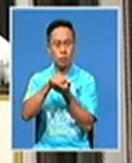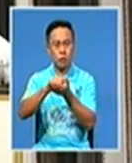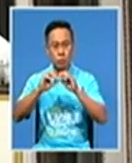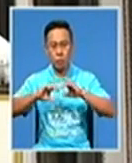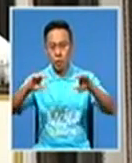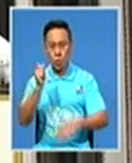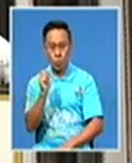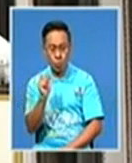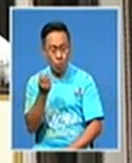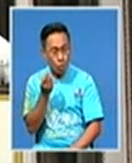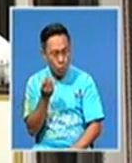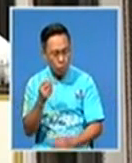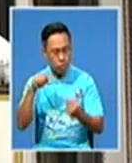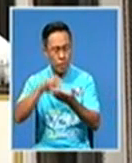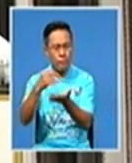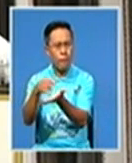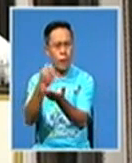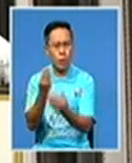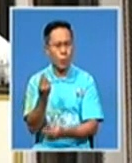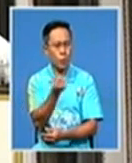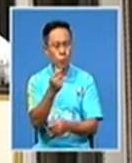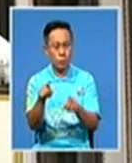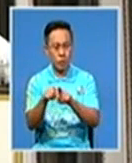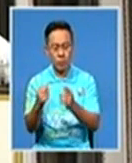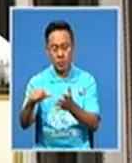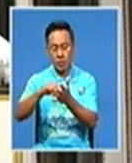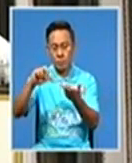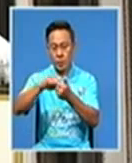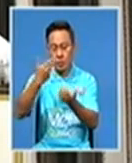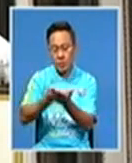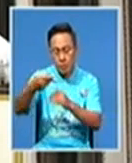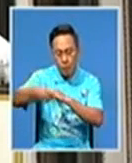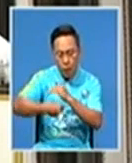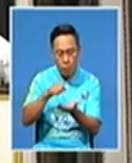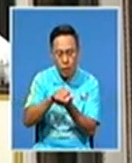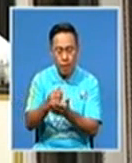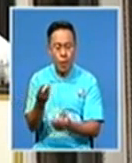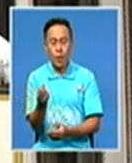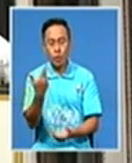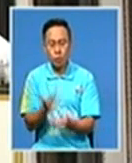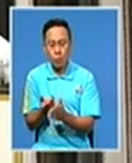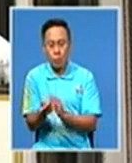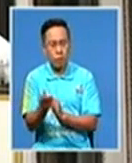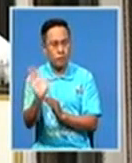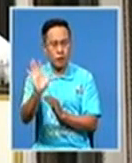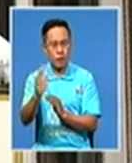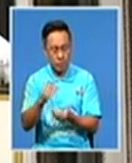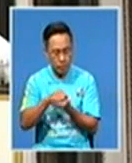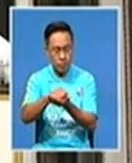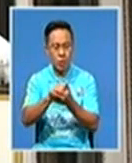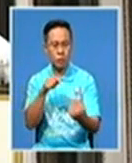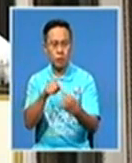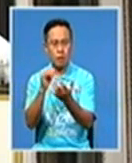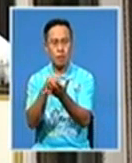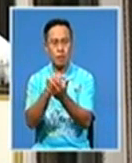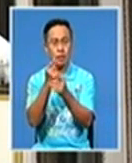ายขึ้นแต่ถูกลงช่วยขจัดการทุจริตไปพร้อมกับการให้ความสะดวกให้กับประชาชนในการเข้าถึงการบริการของรั